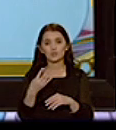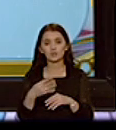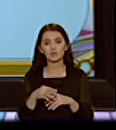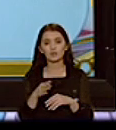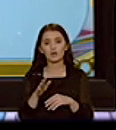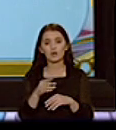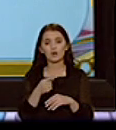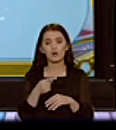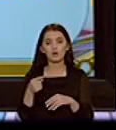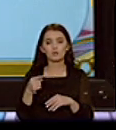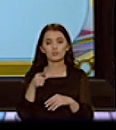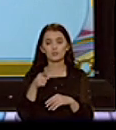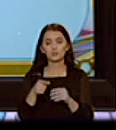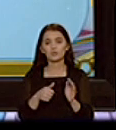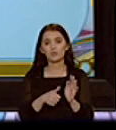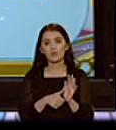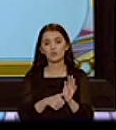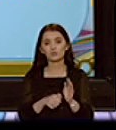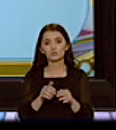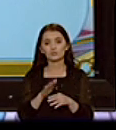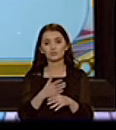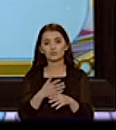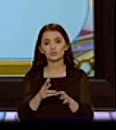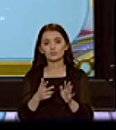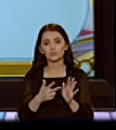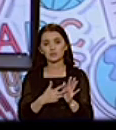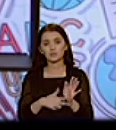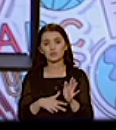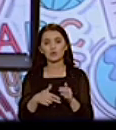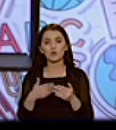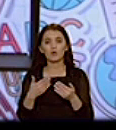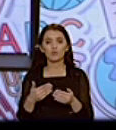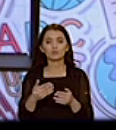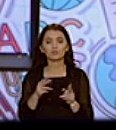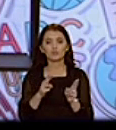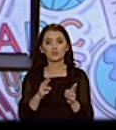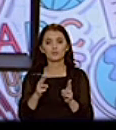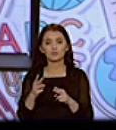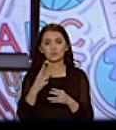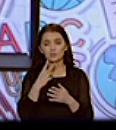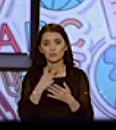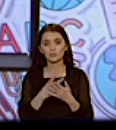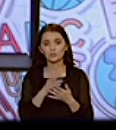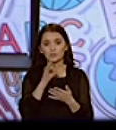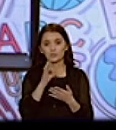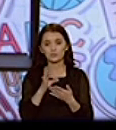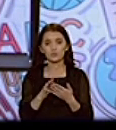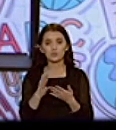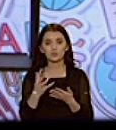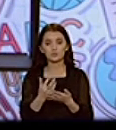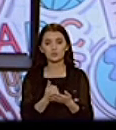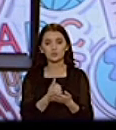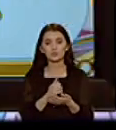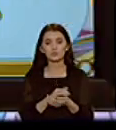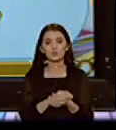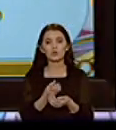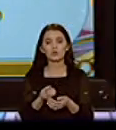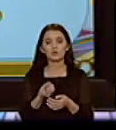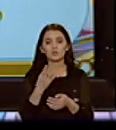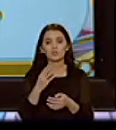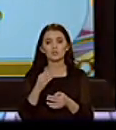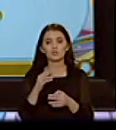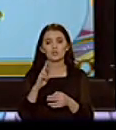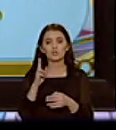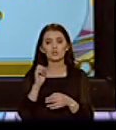40 ayru 1600 bo'lu 80. Ushbu ifodani qiymatini topganimizda biz